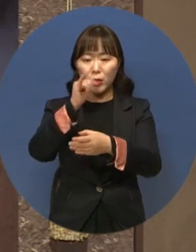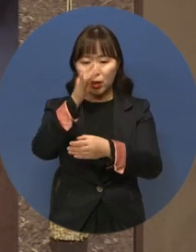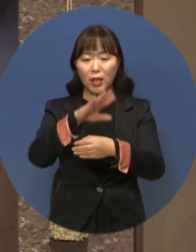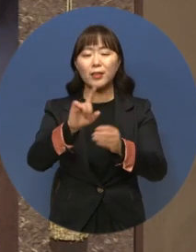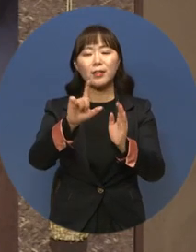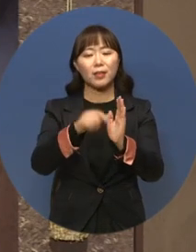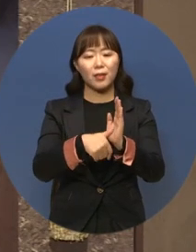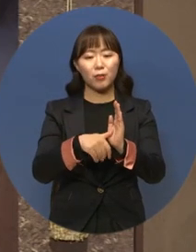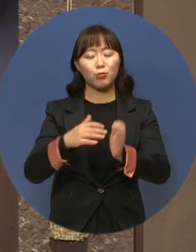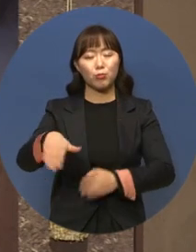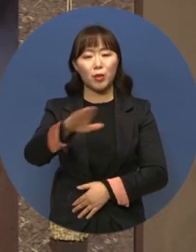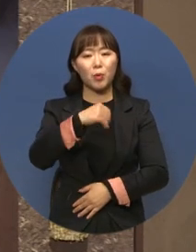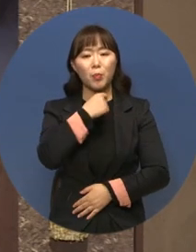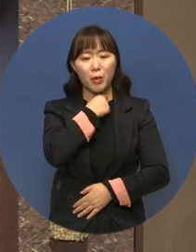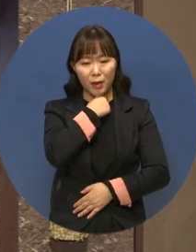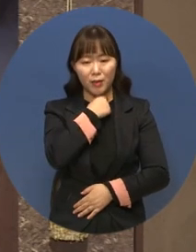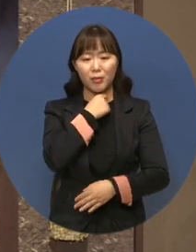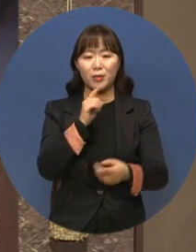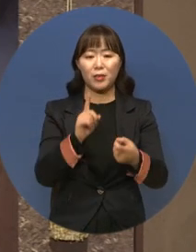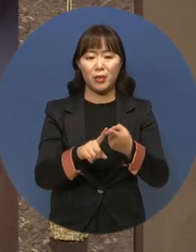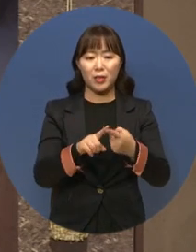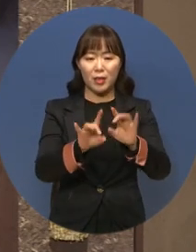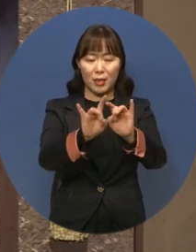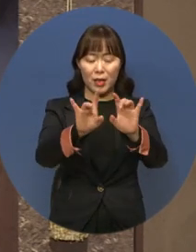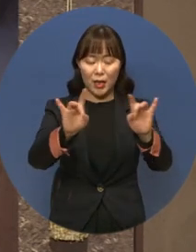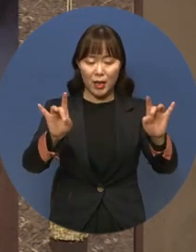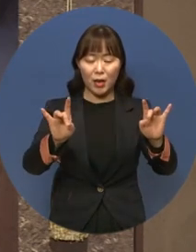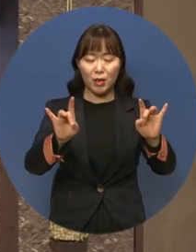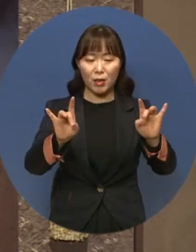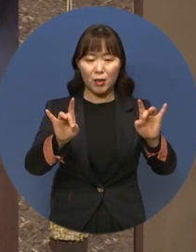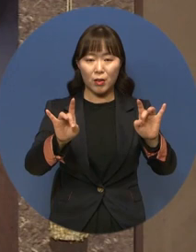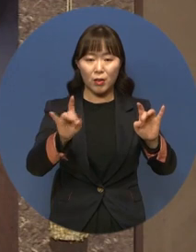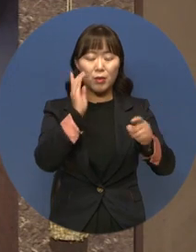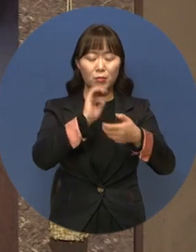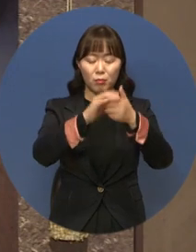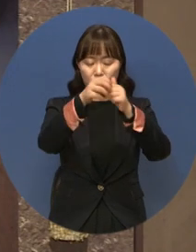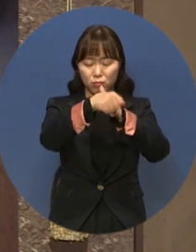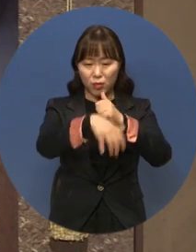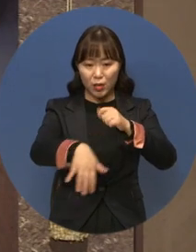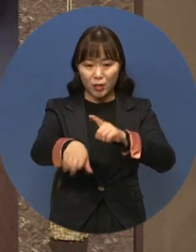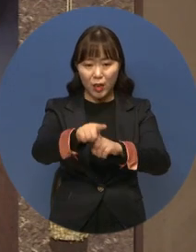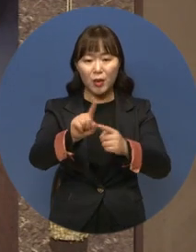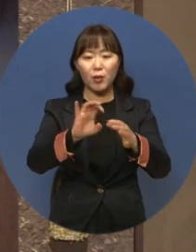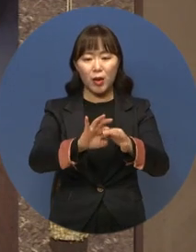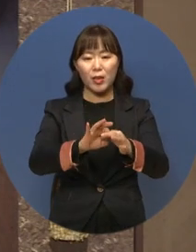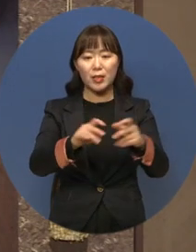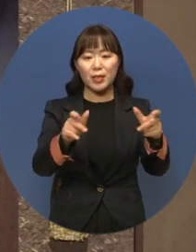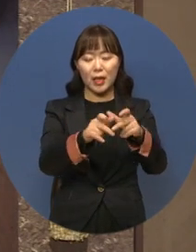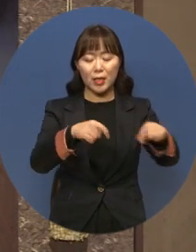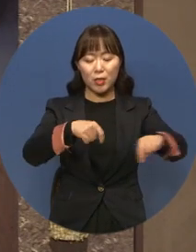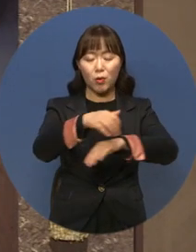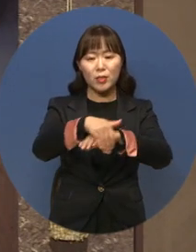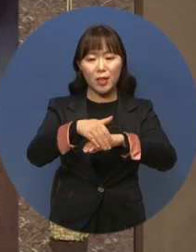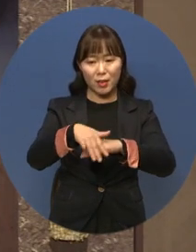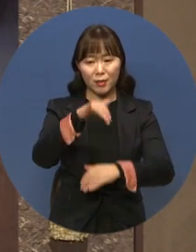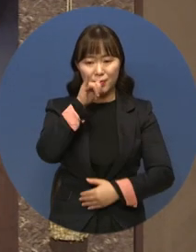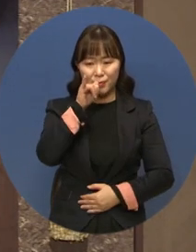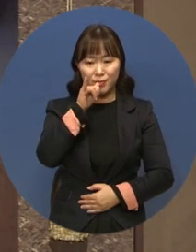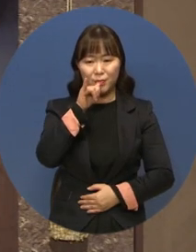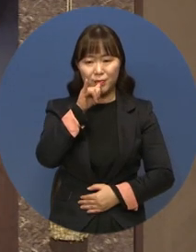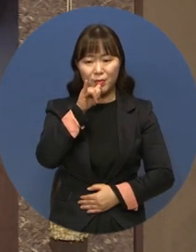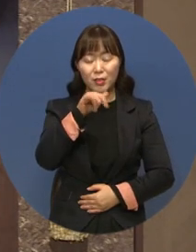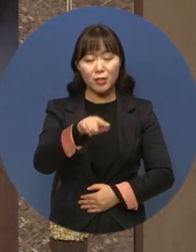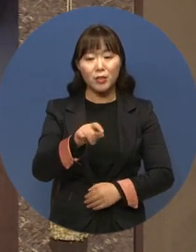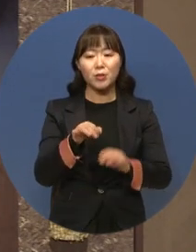연장선상에서 저희가 요구하는 것들은 각 10여 개 부처에 산재되어 있는 장애인 정책들이 있습니다. 네.